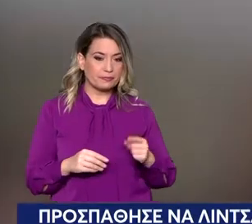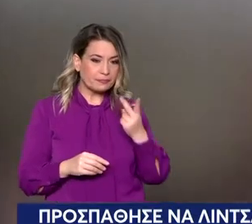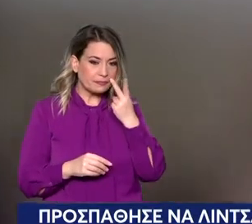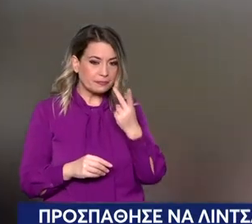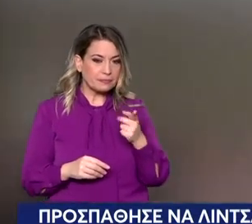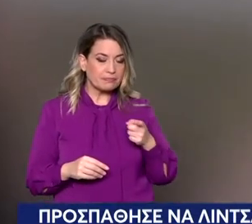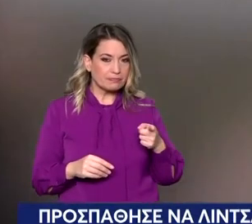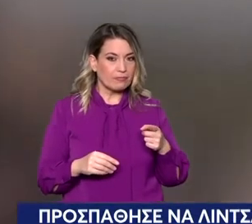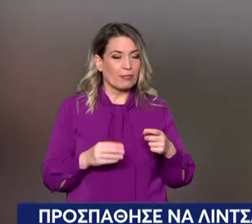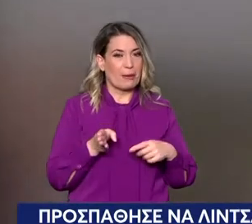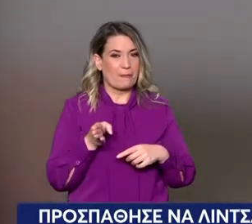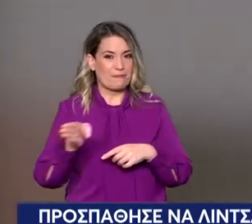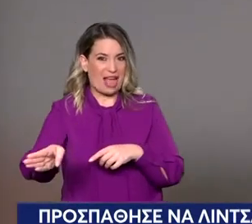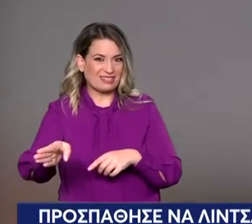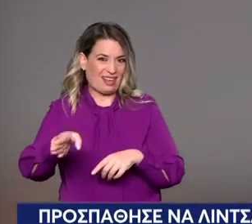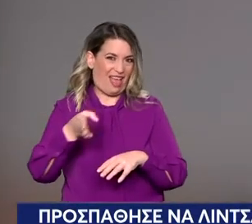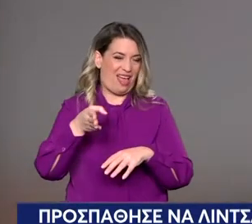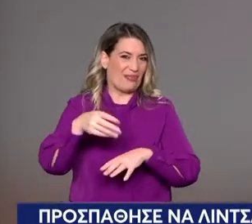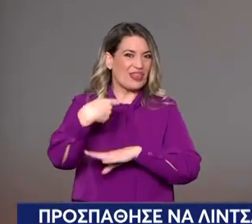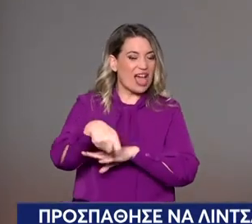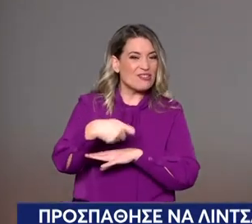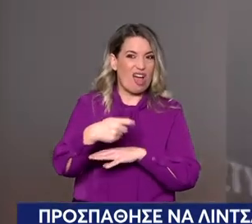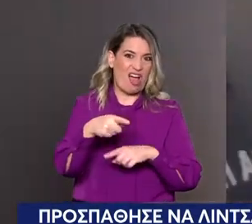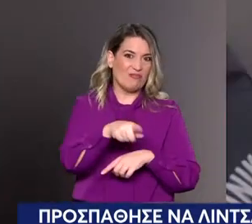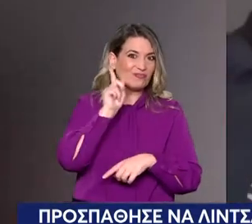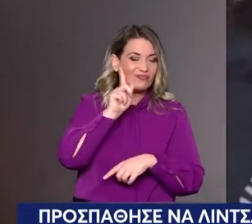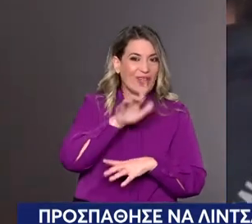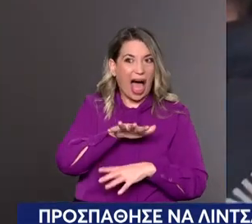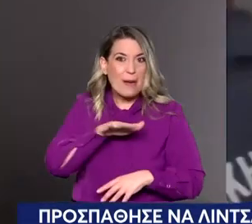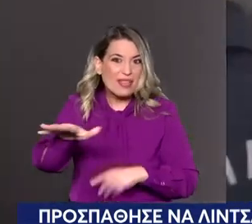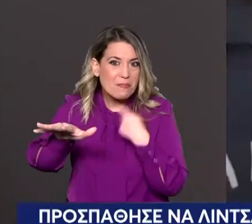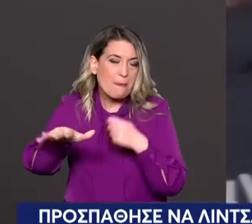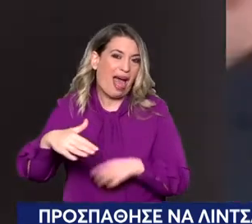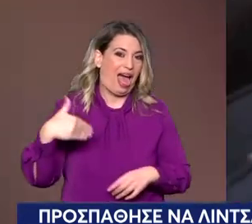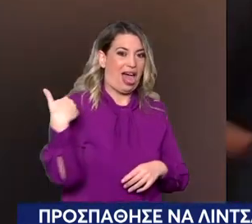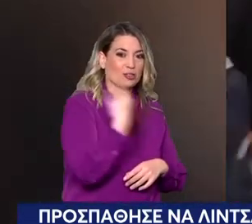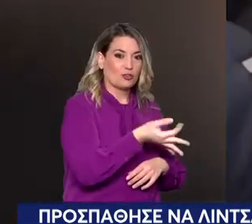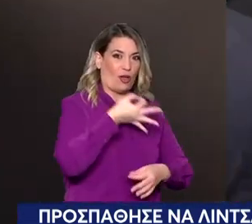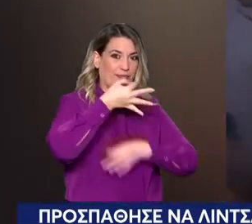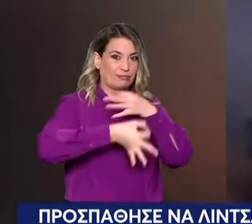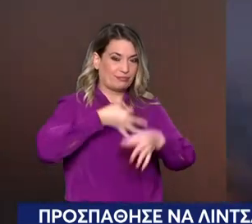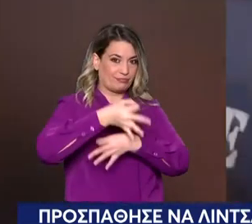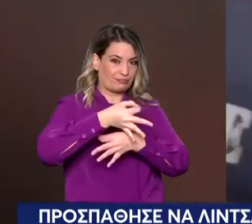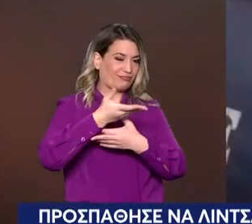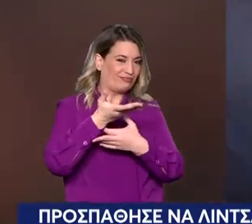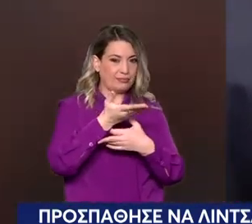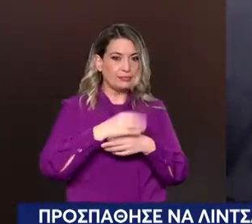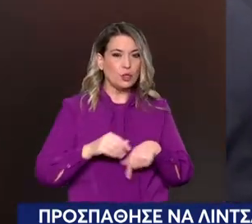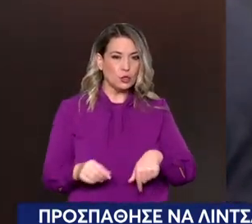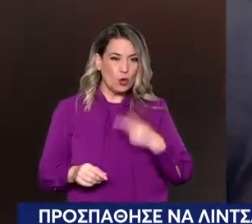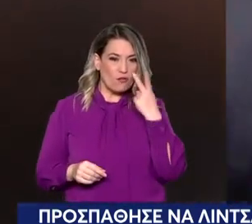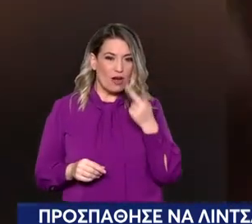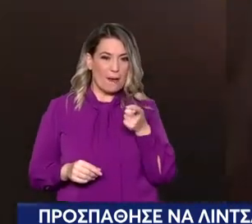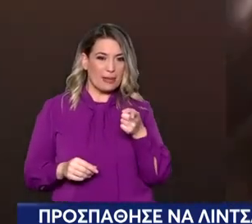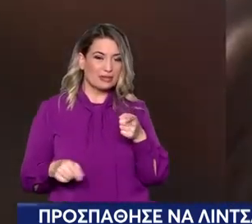μετά και από το λεκτικό επεισόδιο που είχε με το βασικό κατηγορούμενο το μίχο τώρα τώρα ανάμεσα νίκο στους ανθρώπους